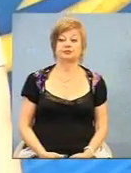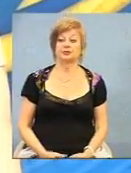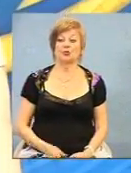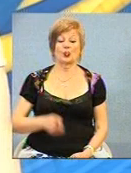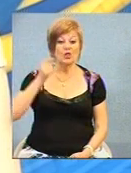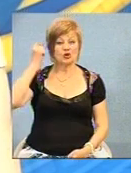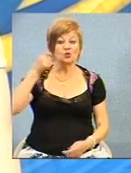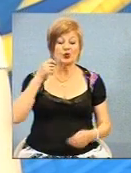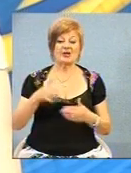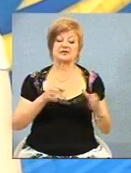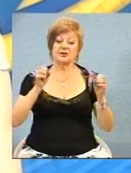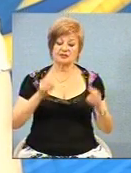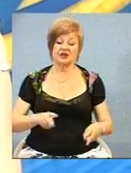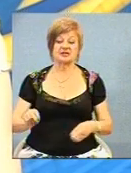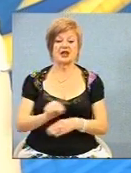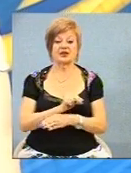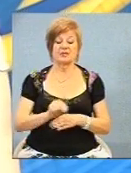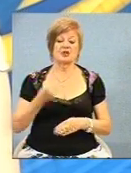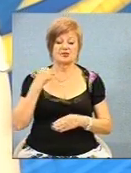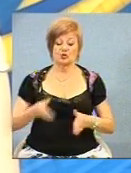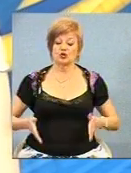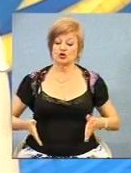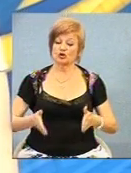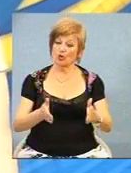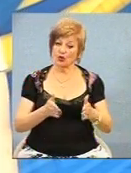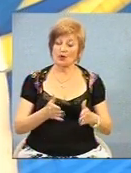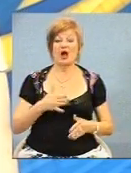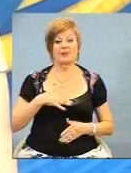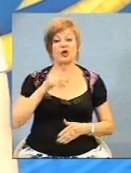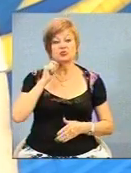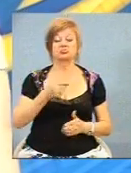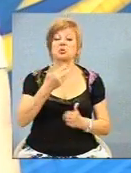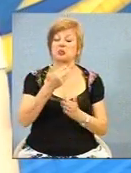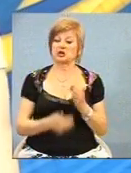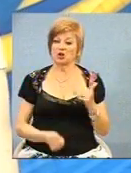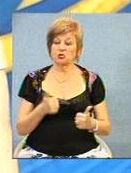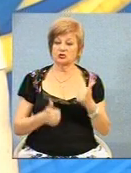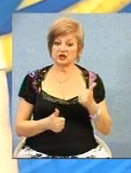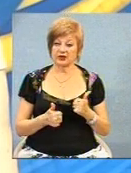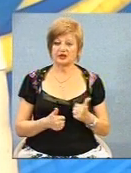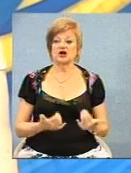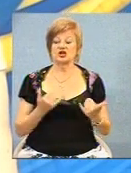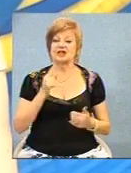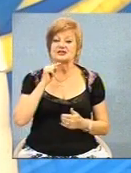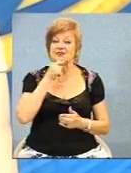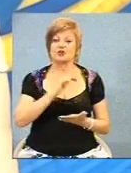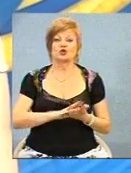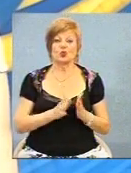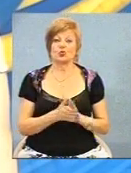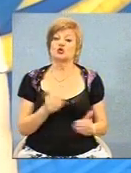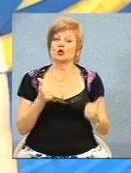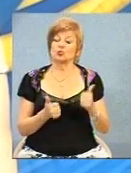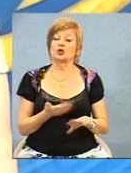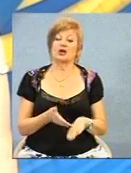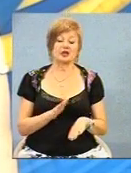Турецькі фахівці ремонтують запорізькі дороги. Вітчизняні компанії програють тендер за тендером. У нинішніх економічних умовах конкурувати важко.